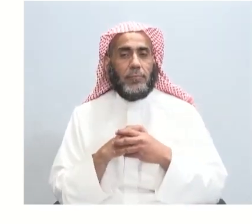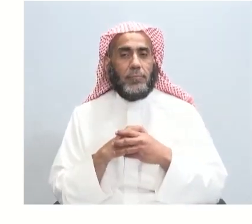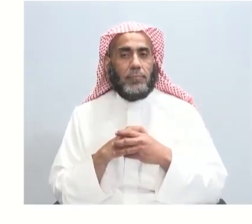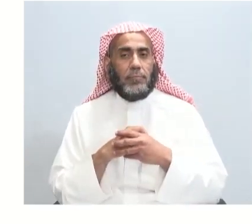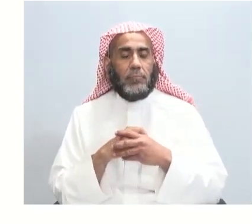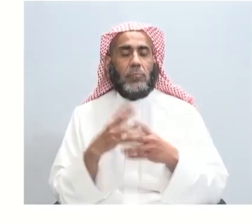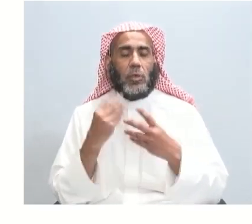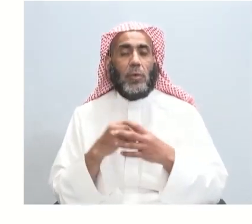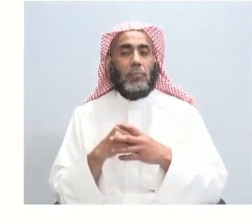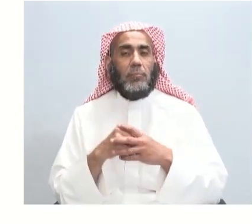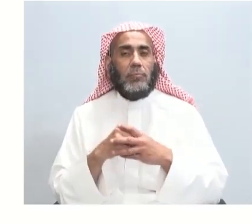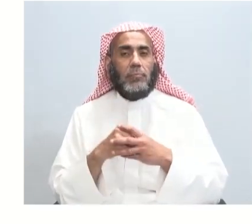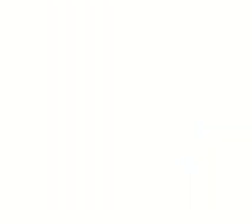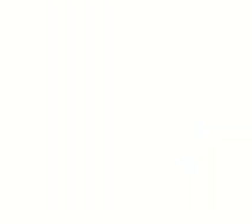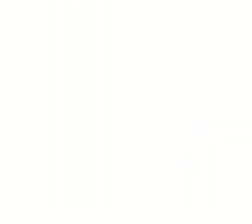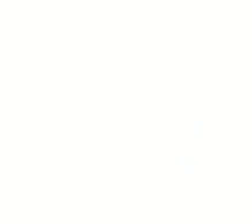جميل.